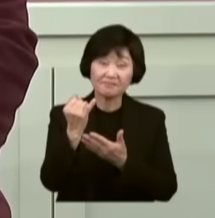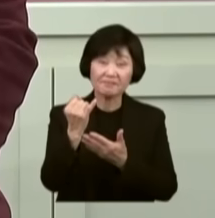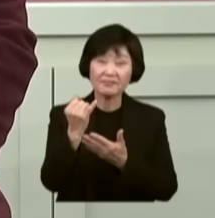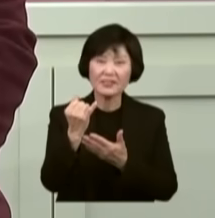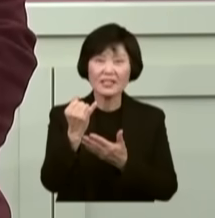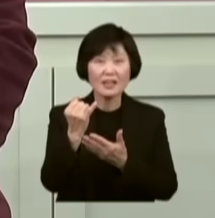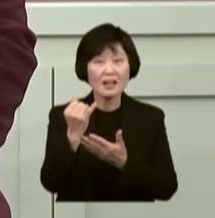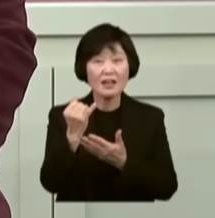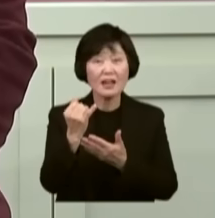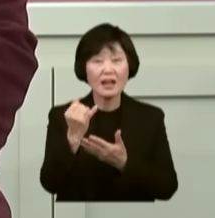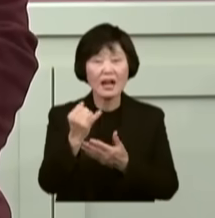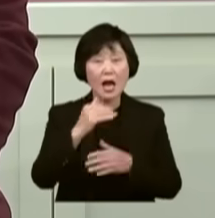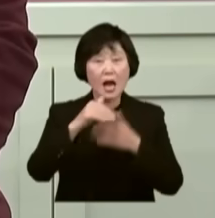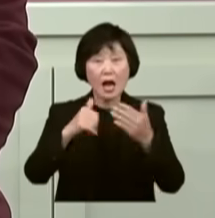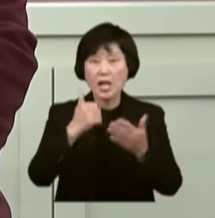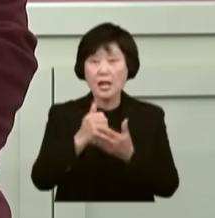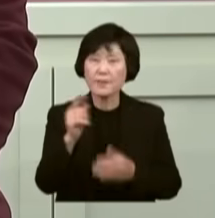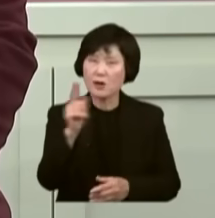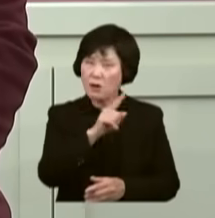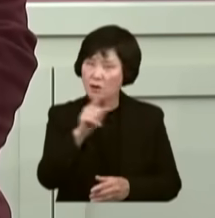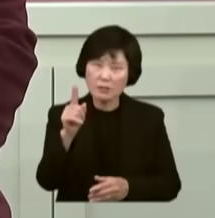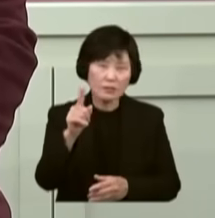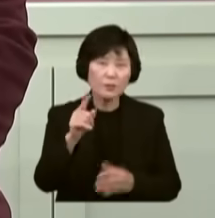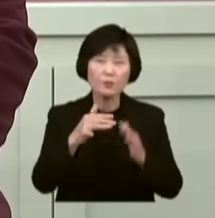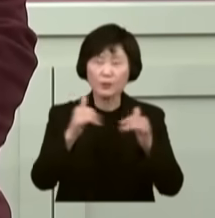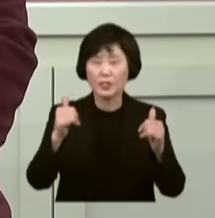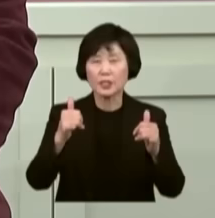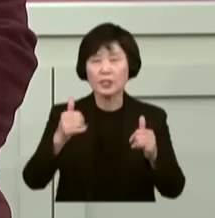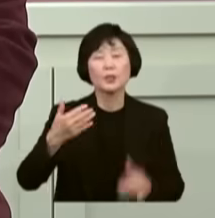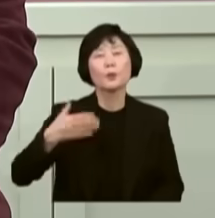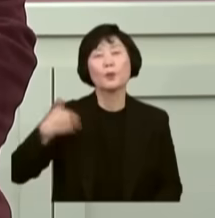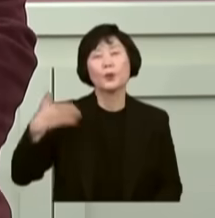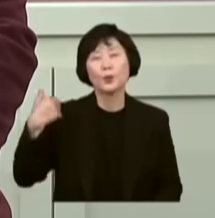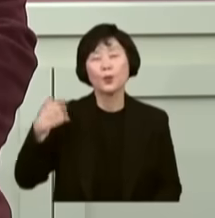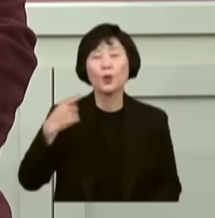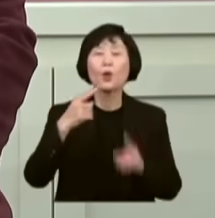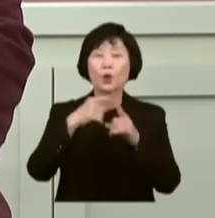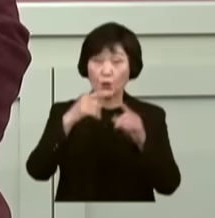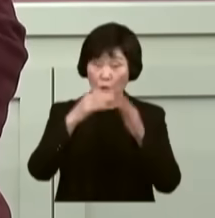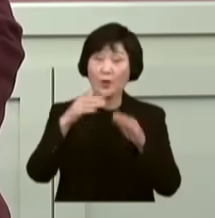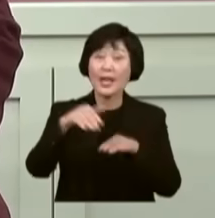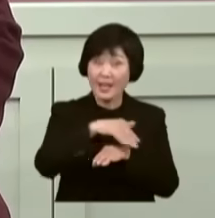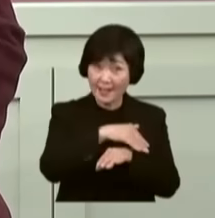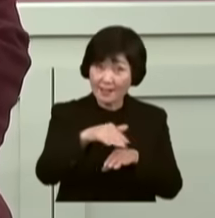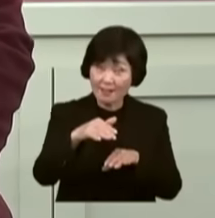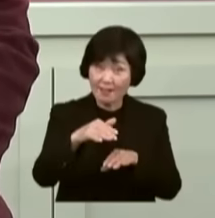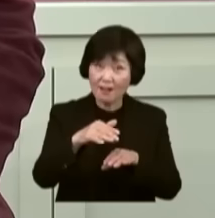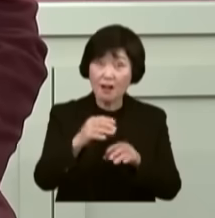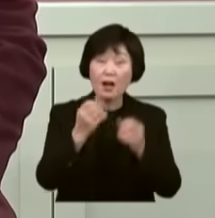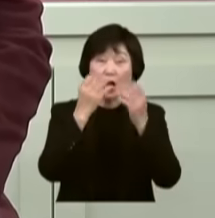전혀 하나님이 어떤 분인지 예수님이 누군지 모르고 교회에 나왔잖아요. 신혼여행 갔다